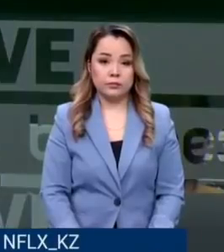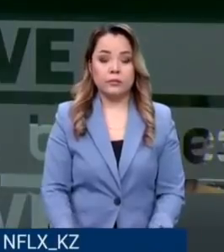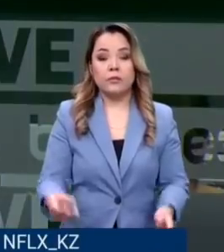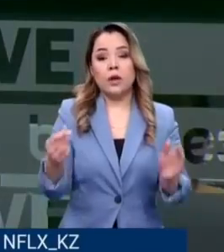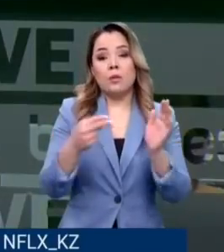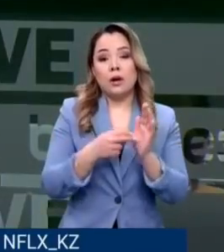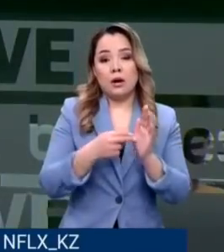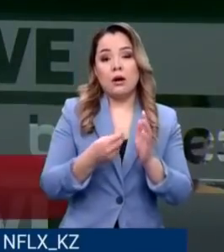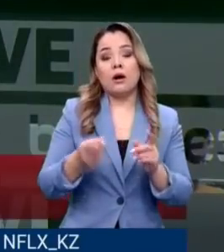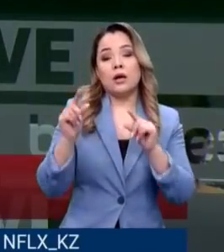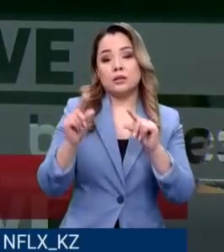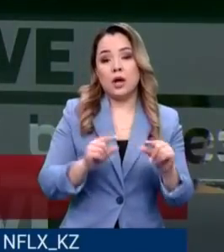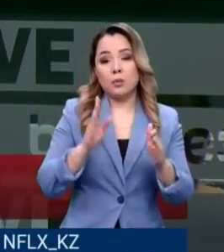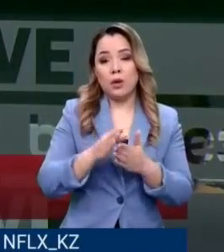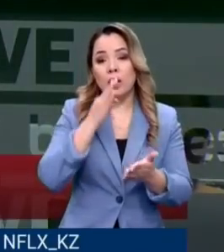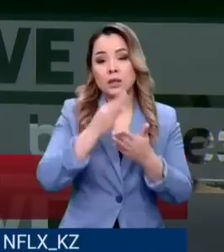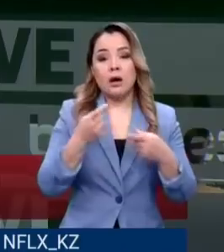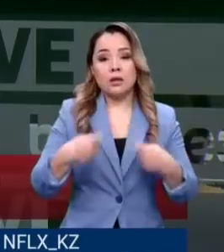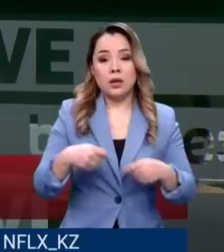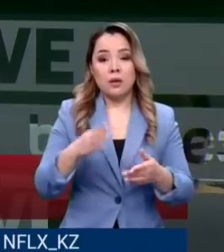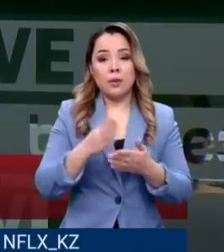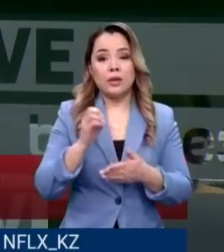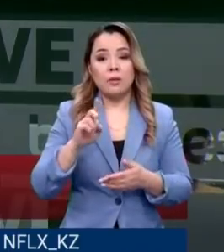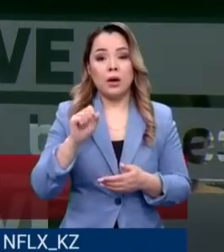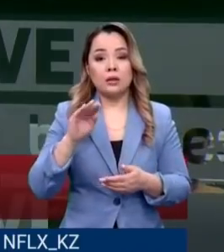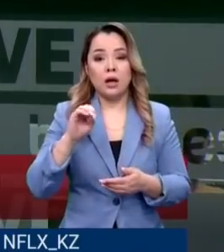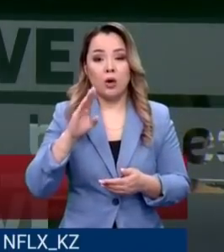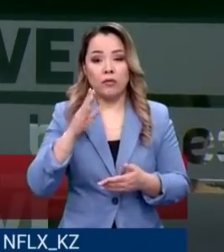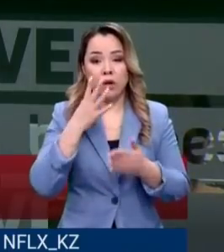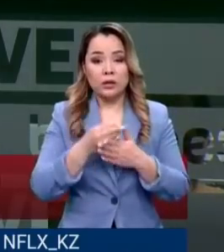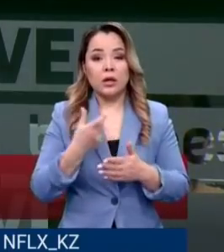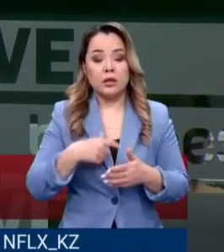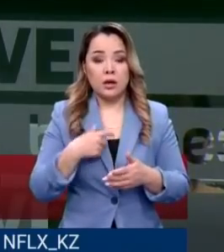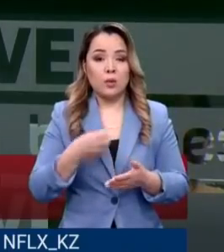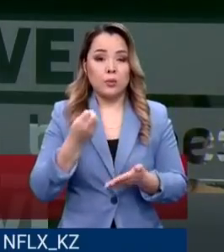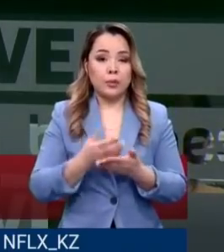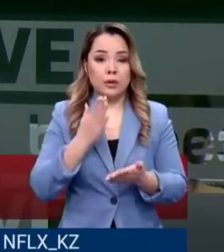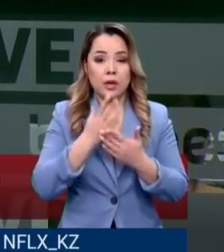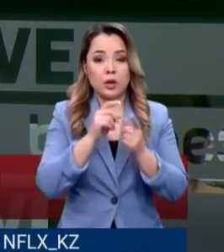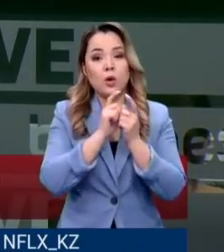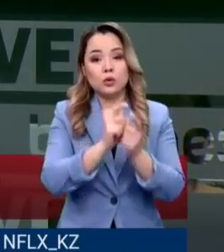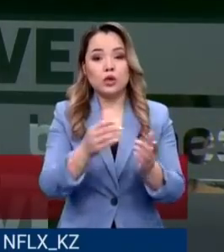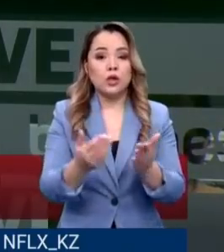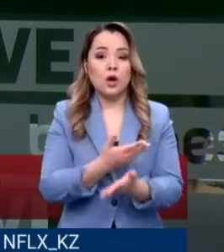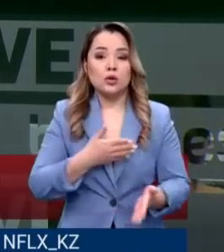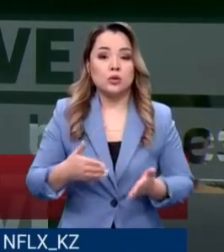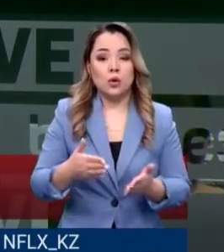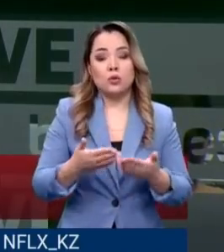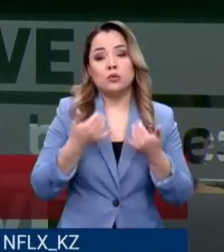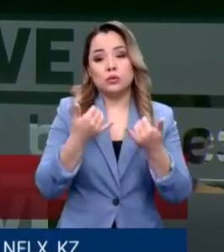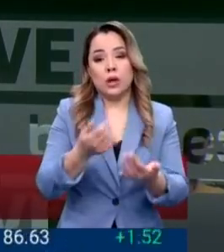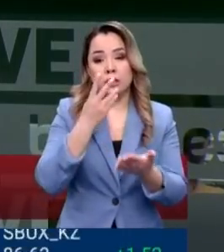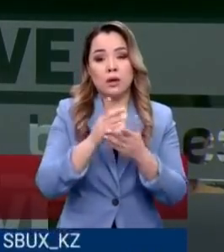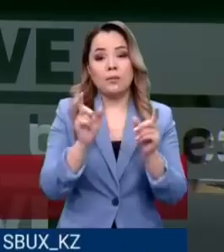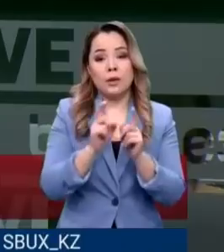Bağar zandaydı. Saudağa жауапты вице-министр Ерлан Батақов жұрттың қалтасын қаққан қымбатшылықпен күресудің жаңа жолын ұсынды.